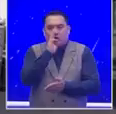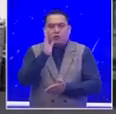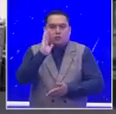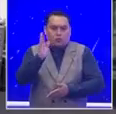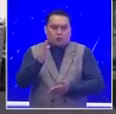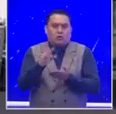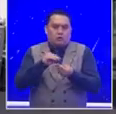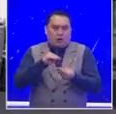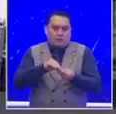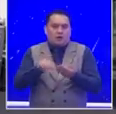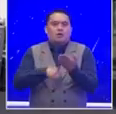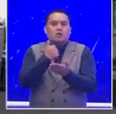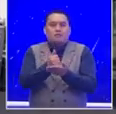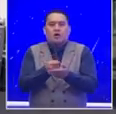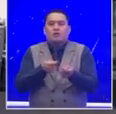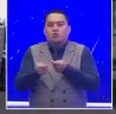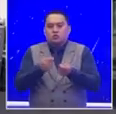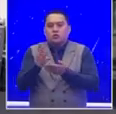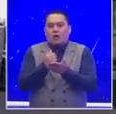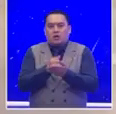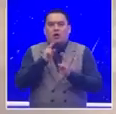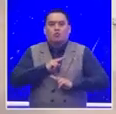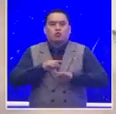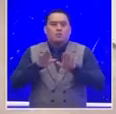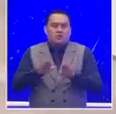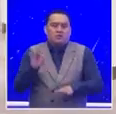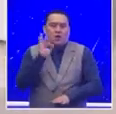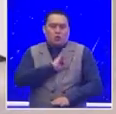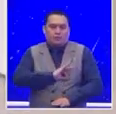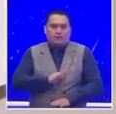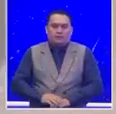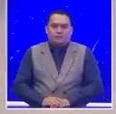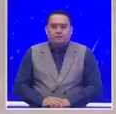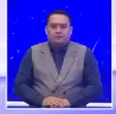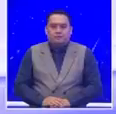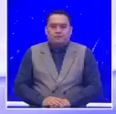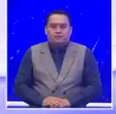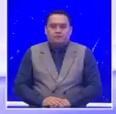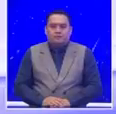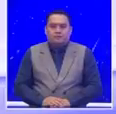плата. А приоритетом правительства остается сохранение рабочих мест и доходов.